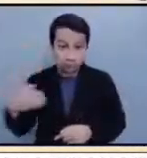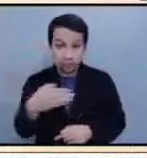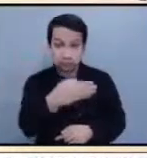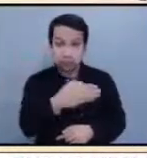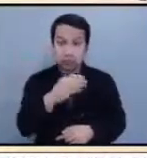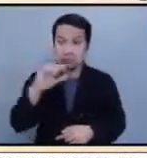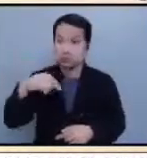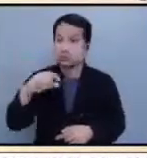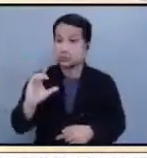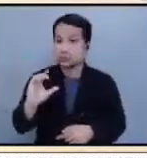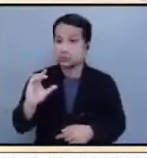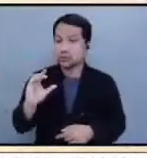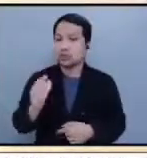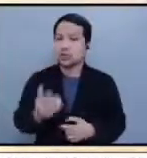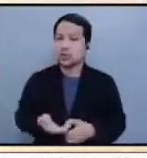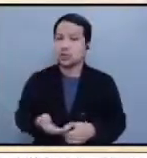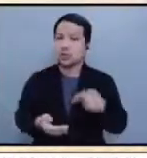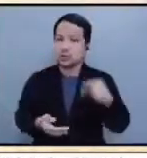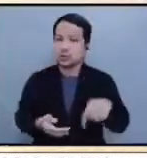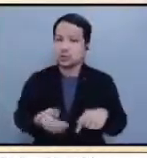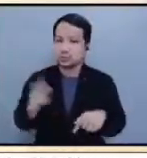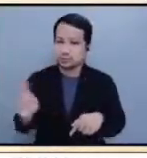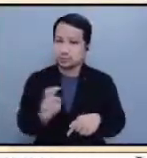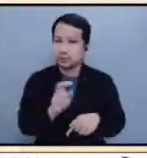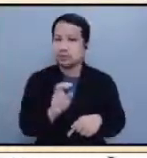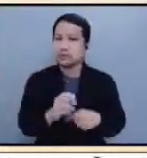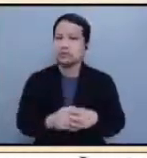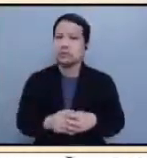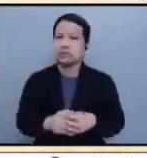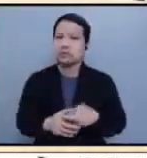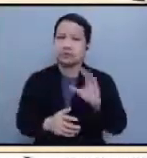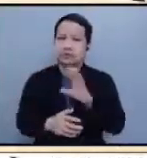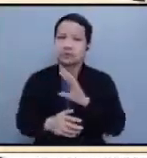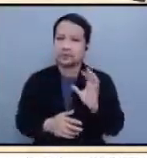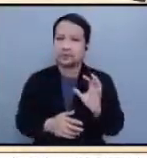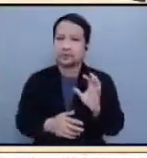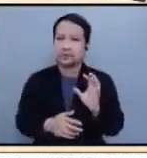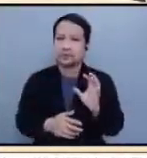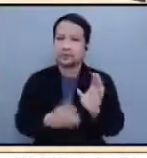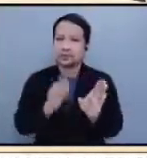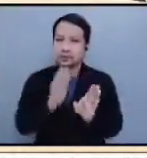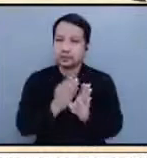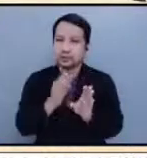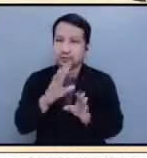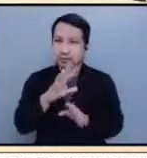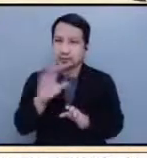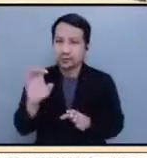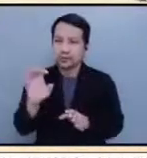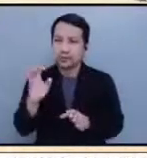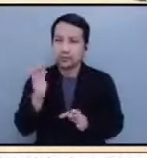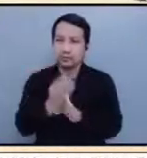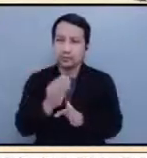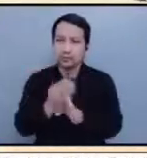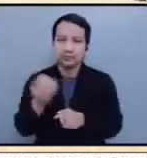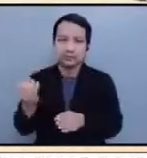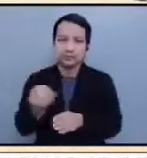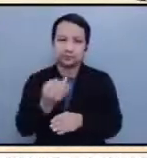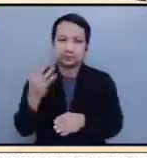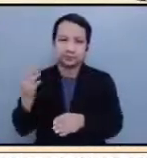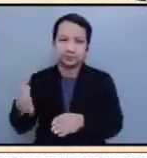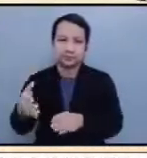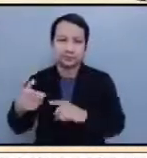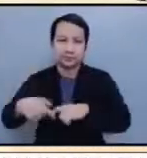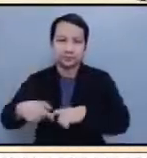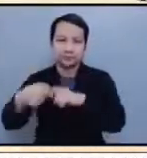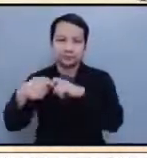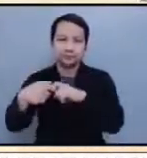Avenue. So dito, ito yung Route 5, 510 talaga yung bus na meron sila. Pero syempre, ilan nga doon ay nasuspinde, may